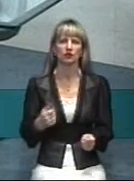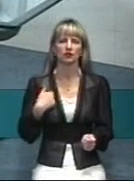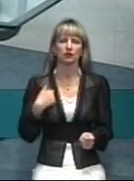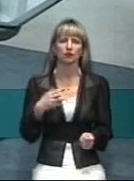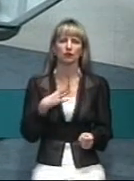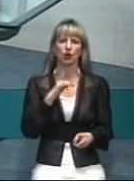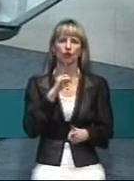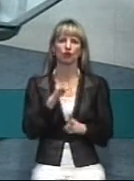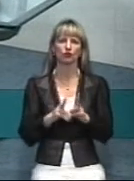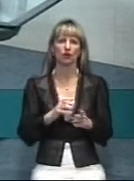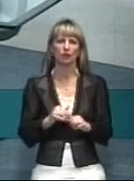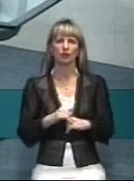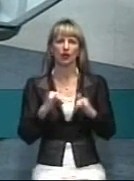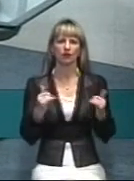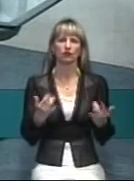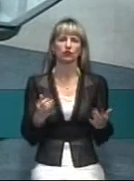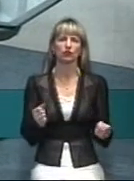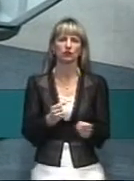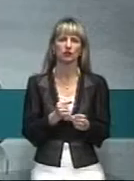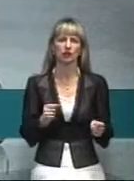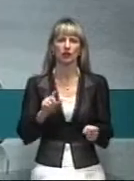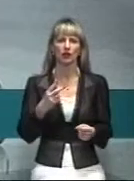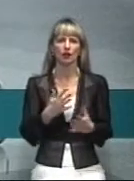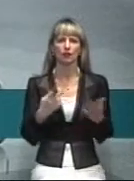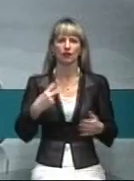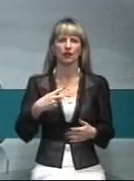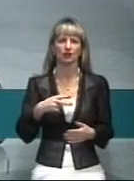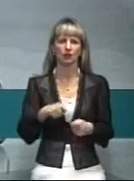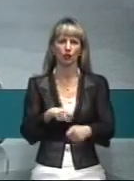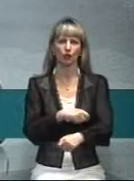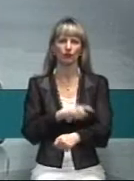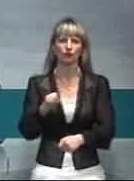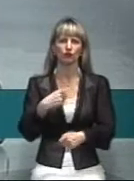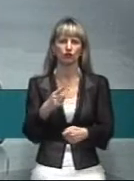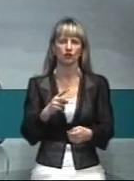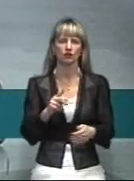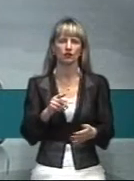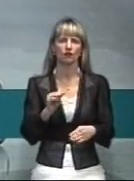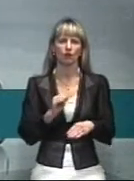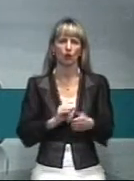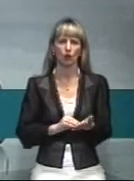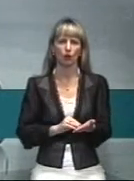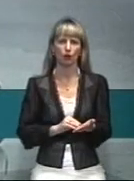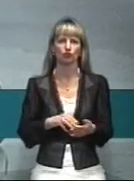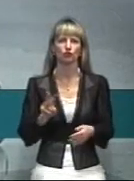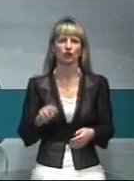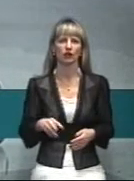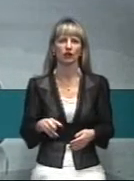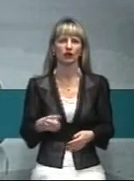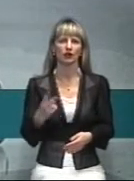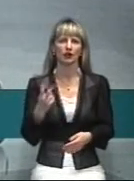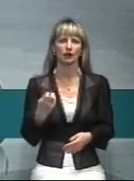сказано, перевищення швидкості більш ніж на 20 км на годину від встановленої норми тягне за собою покарання в виді штрафу в